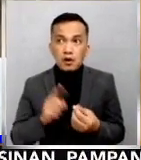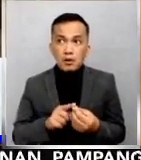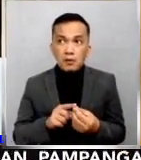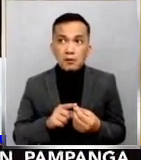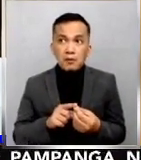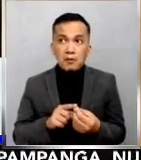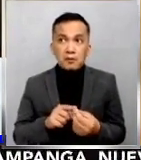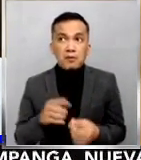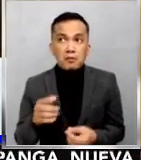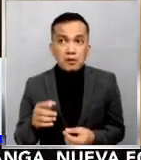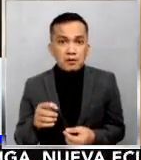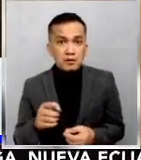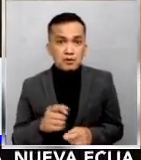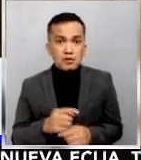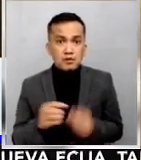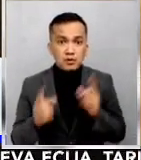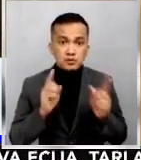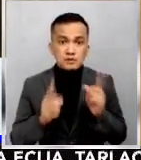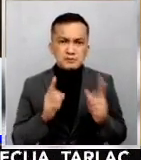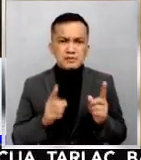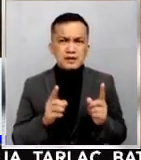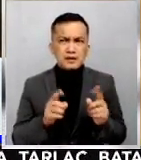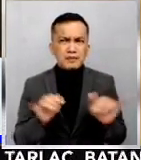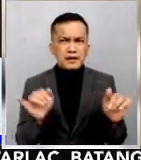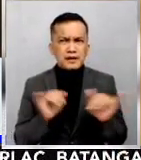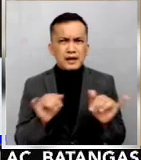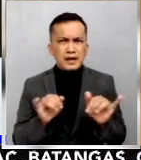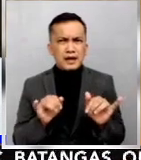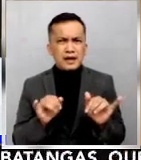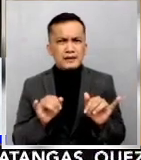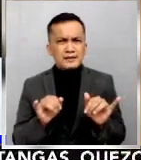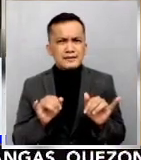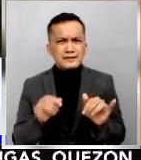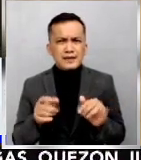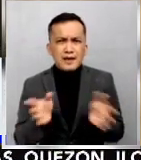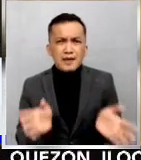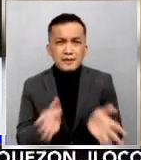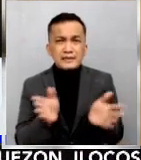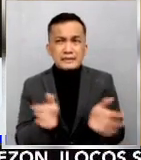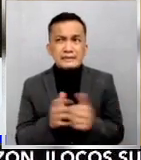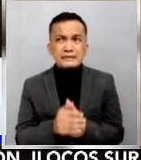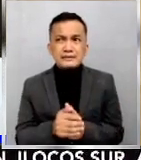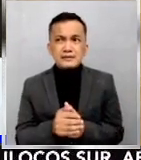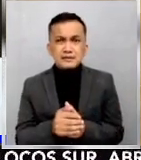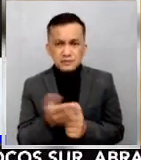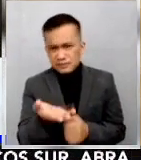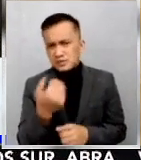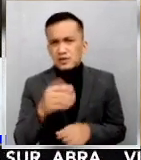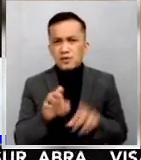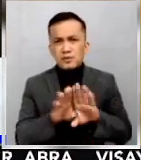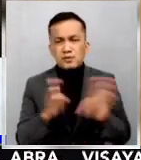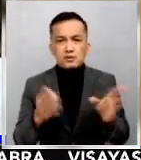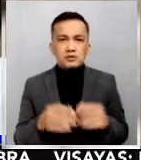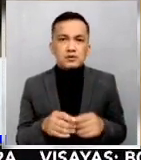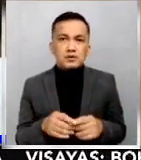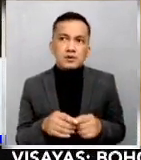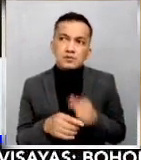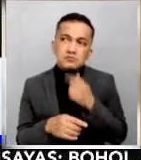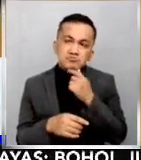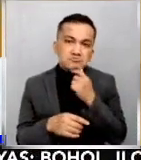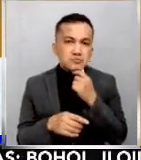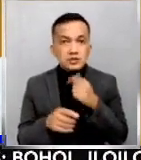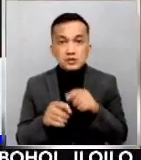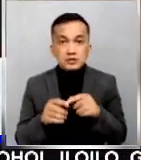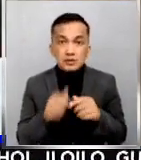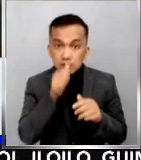kausap na may panghihikayat na i-open mo. Kasi kung itatago mo yan, paano yung mga kasama mo